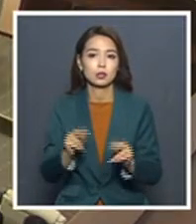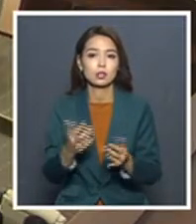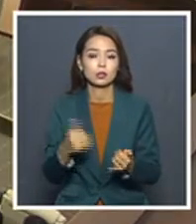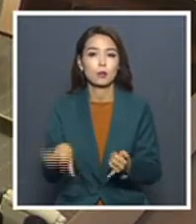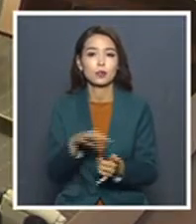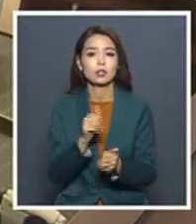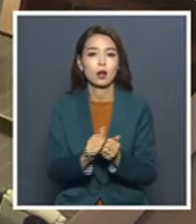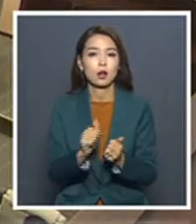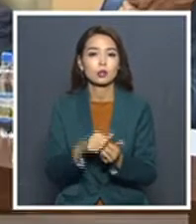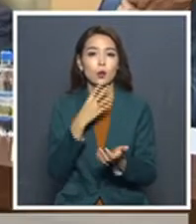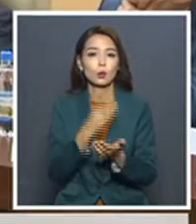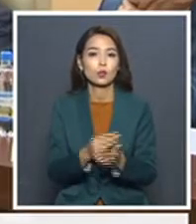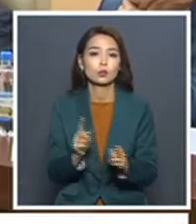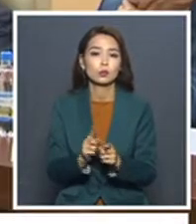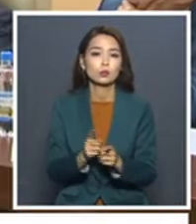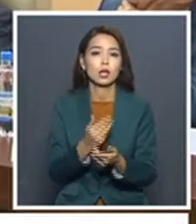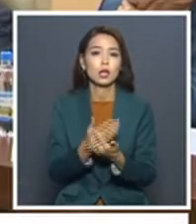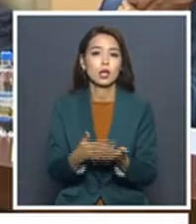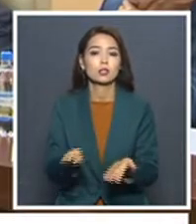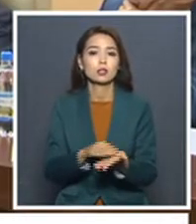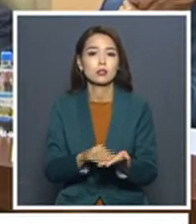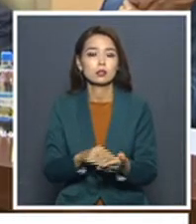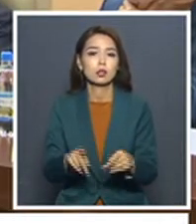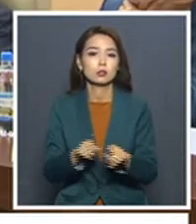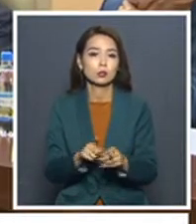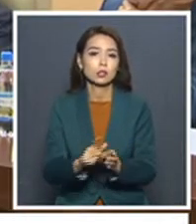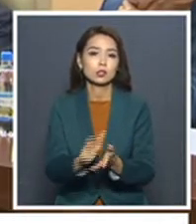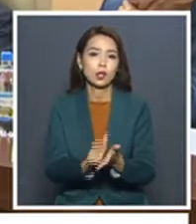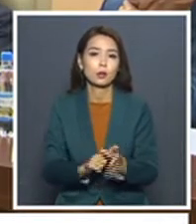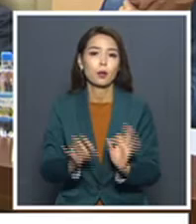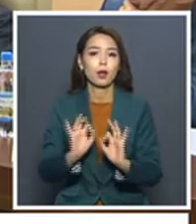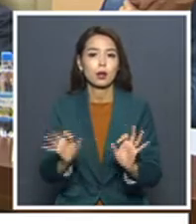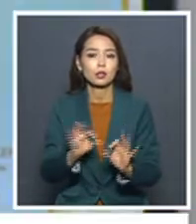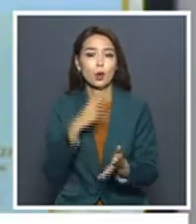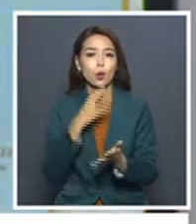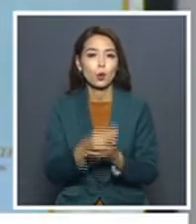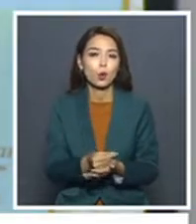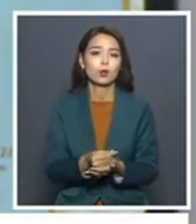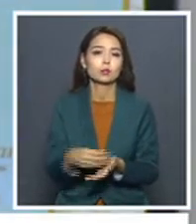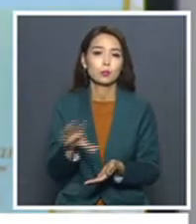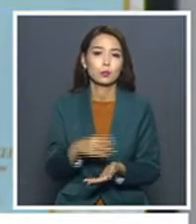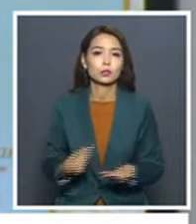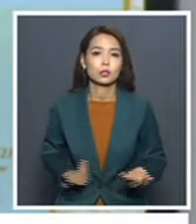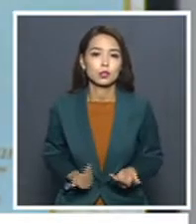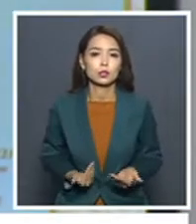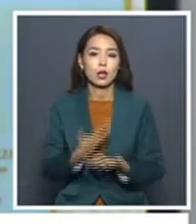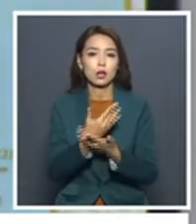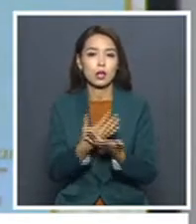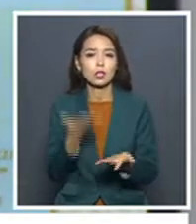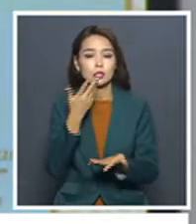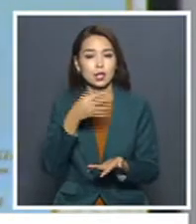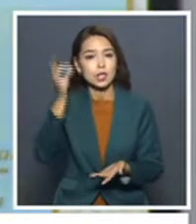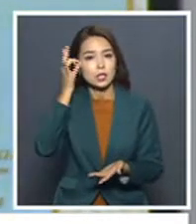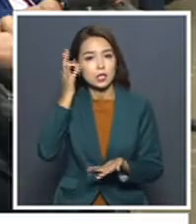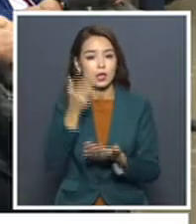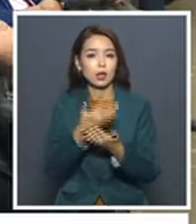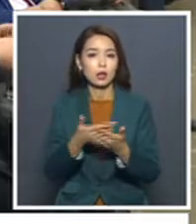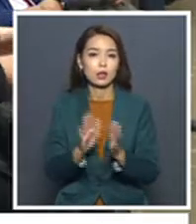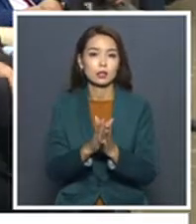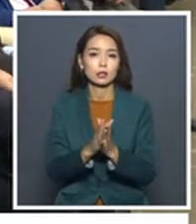әрқилы жанрда қалам тербеген жазушының шығармашылығы мен өмір жолынан сыр шертетін түрлі естеліктер мен кітаптары